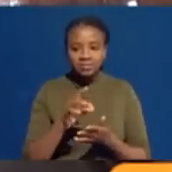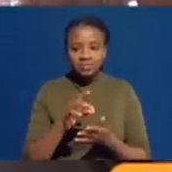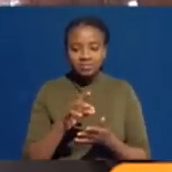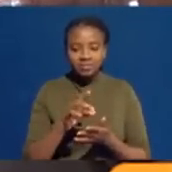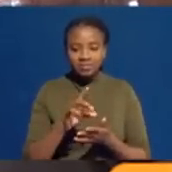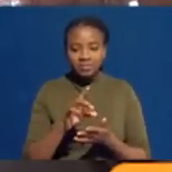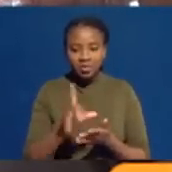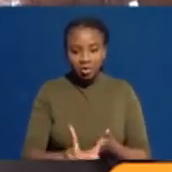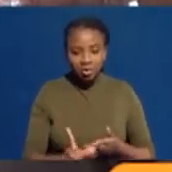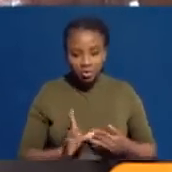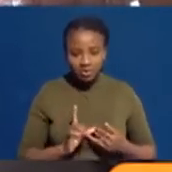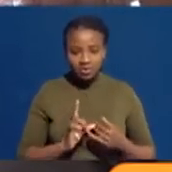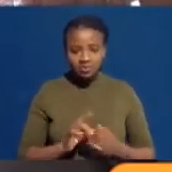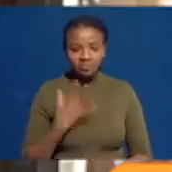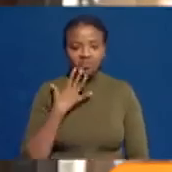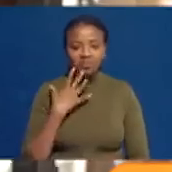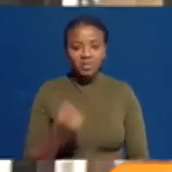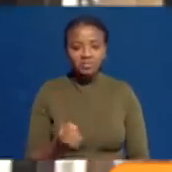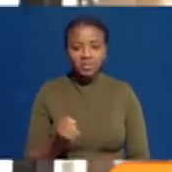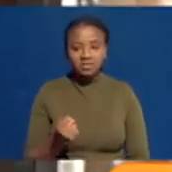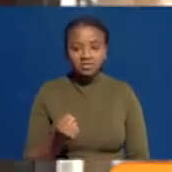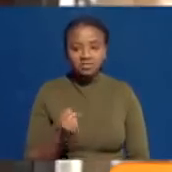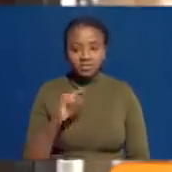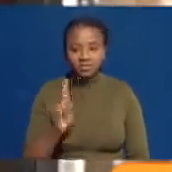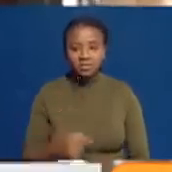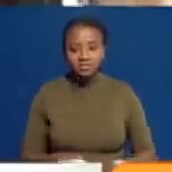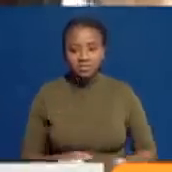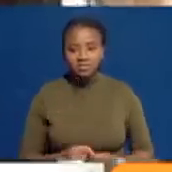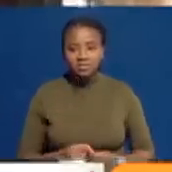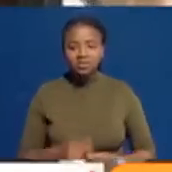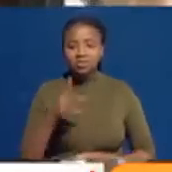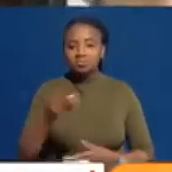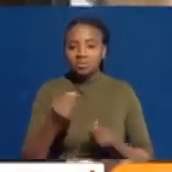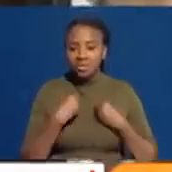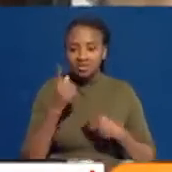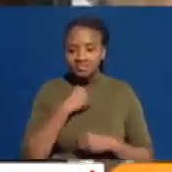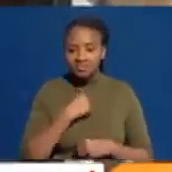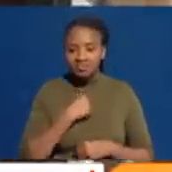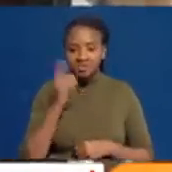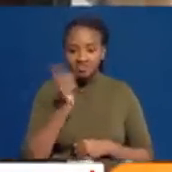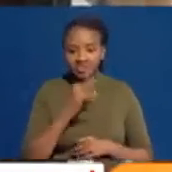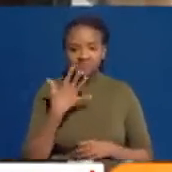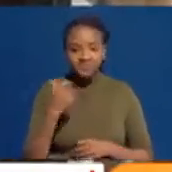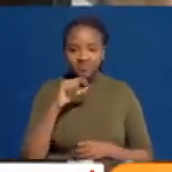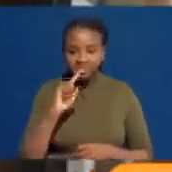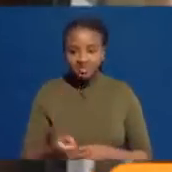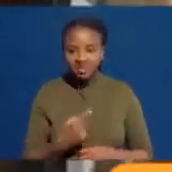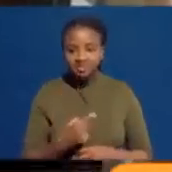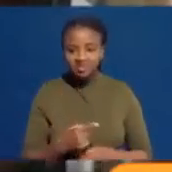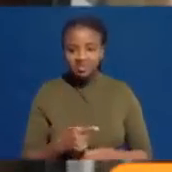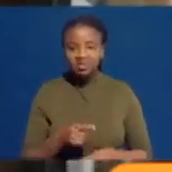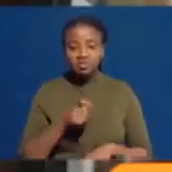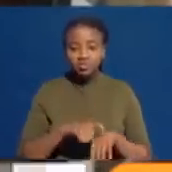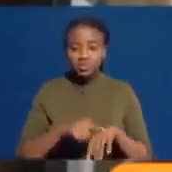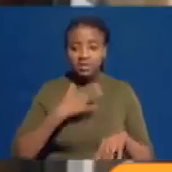ya leo baada ya kujaribu mara kadhaa. Walinipatia 500. Sasa kwenda